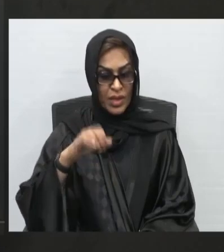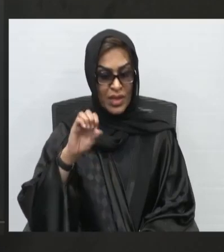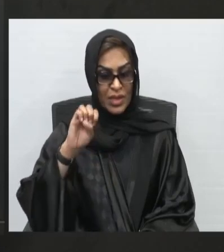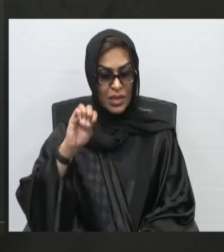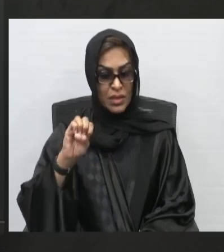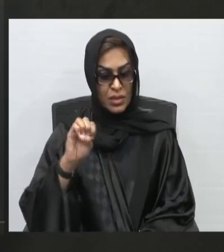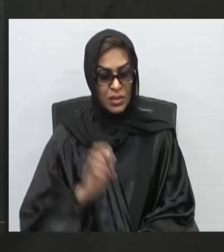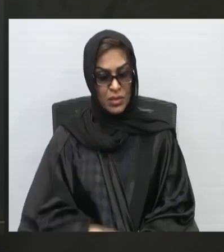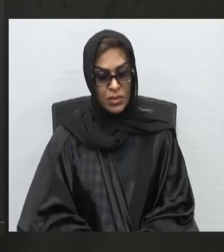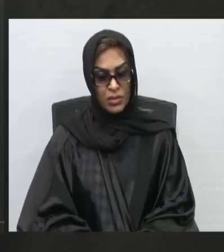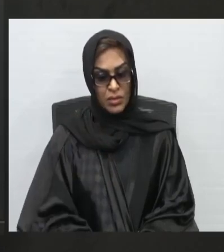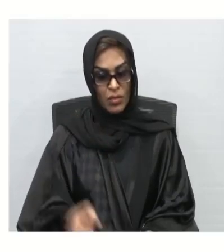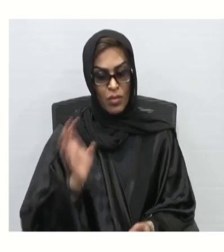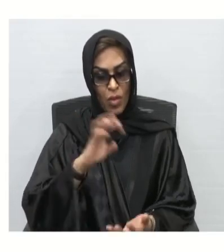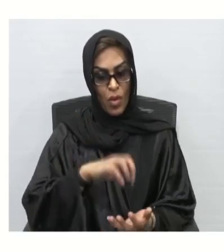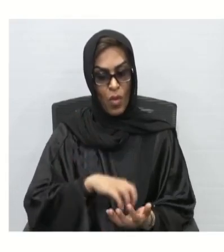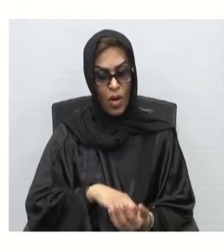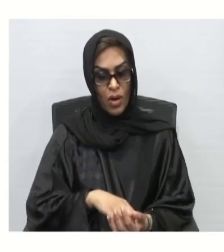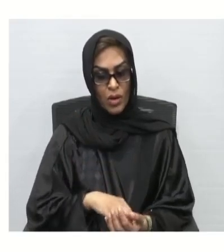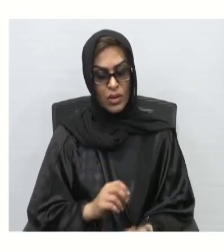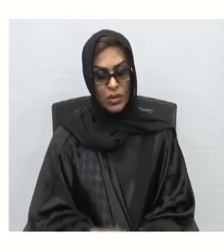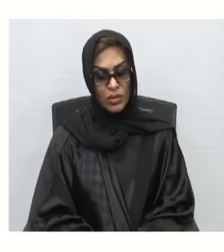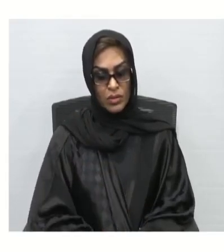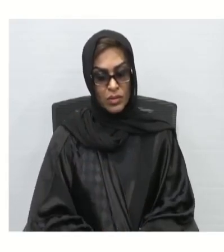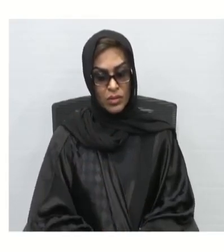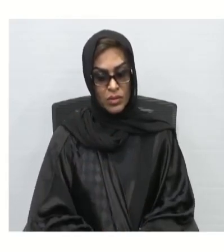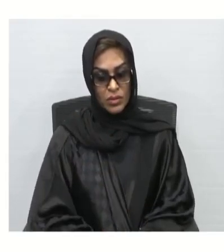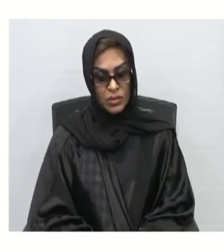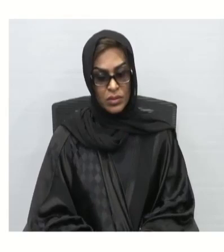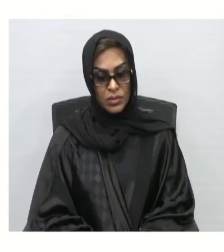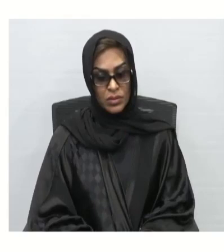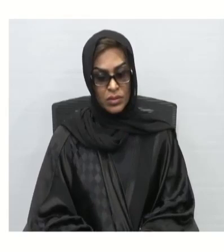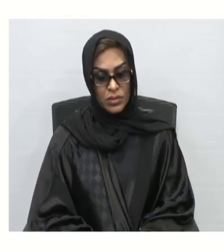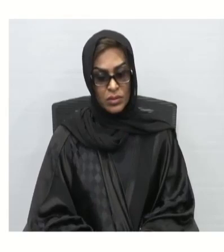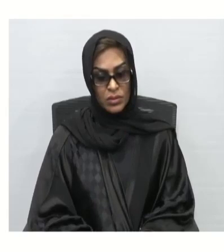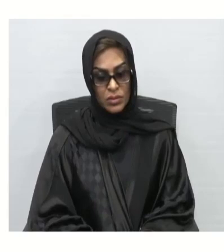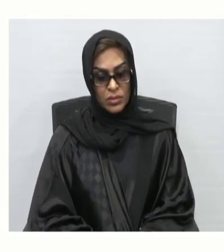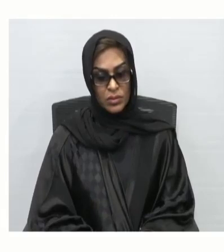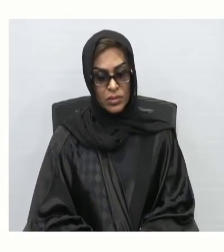امنه او التسوق الامن عبر الانترنت احسنت